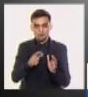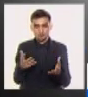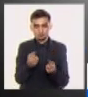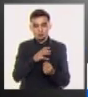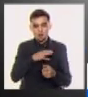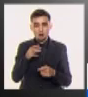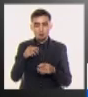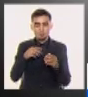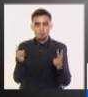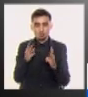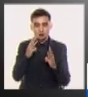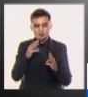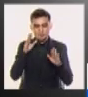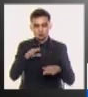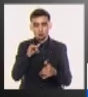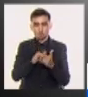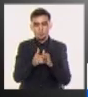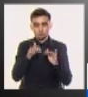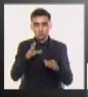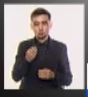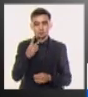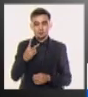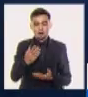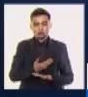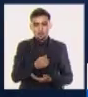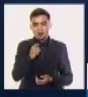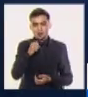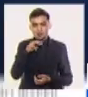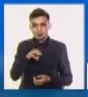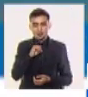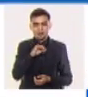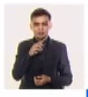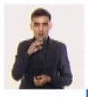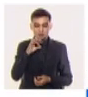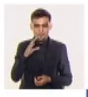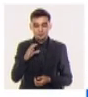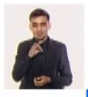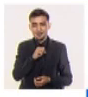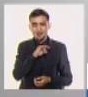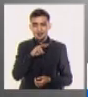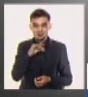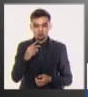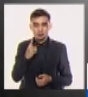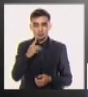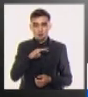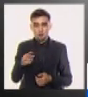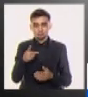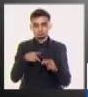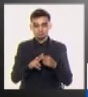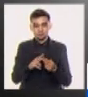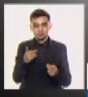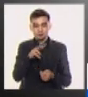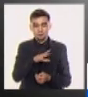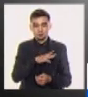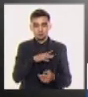время пожара в Усть-Каменогорске. Еще 2 жителя областного центра, Ахат Айдаров и Алишер Табулдиев, разделили премию в 1 000 000 тенге на 2.